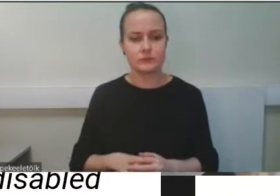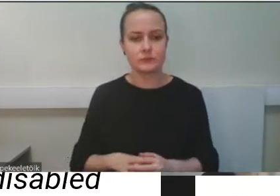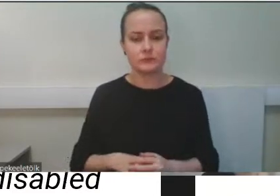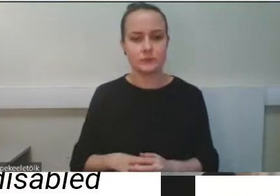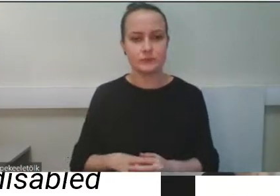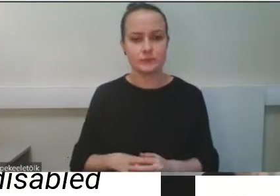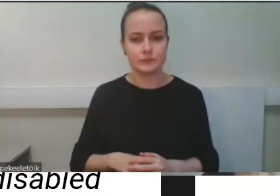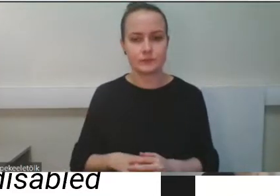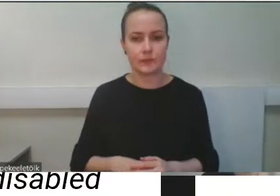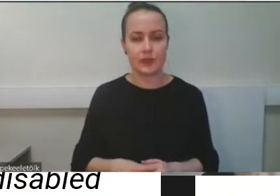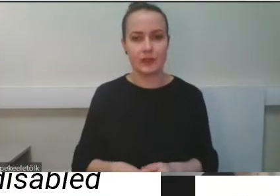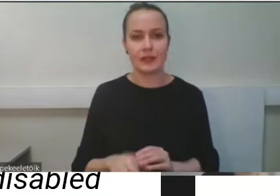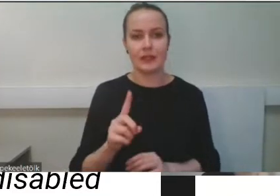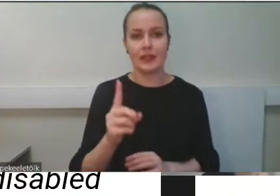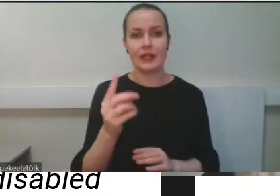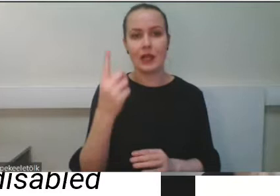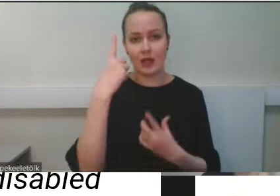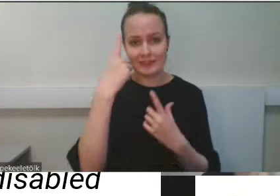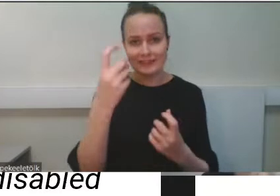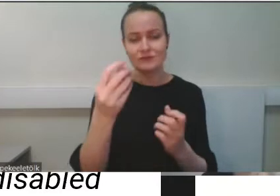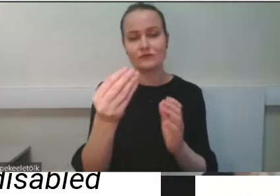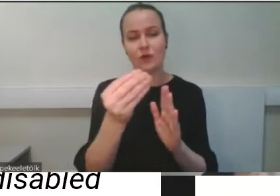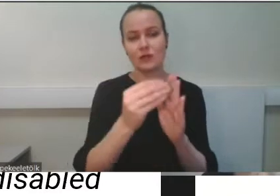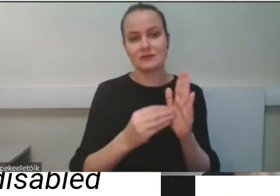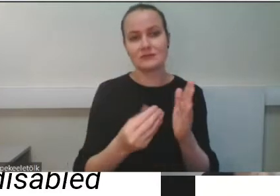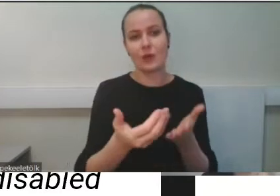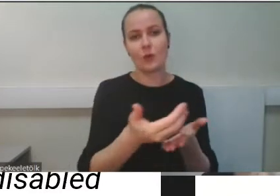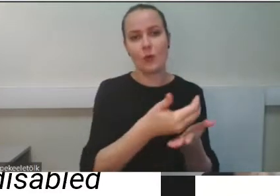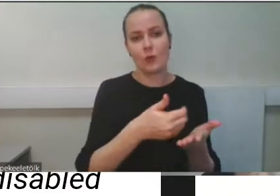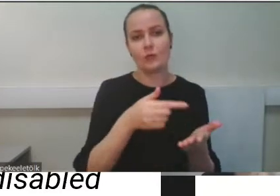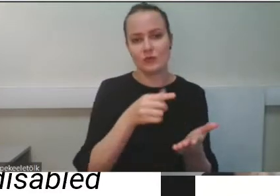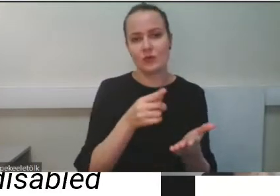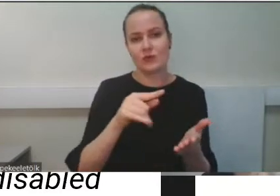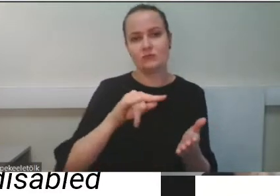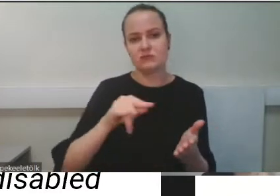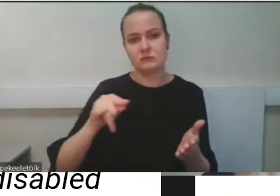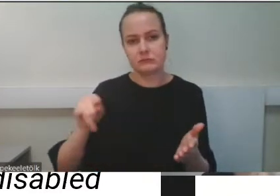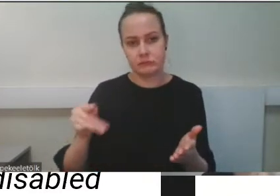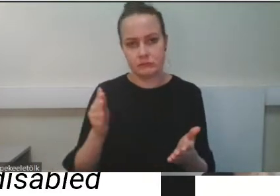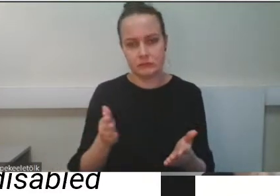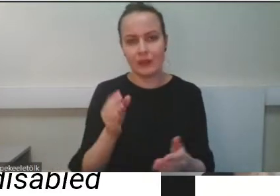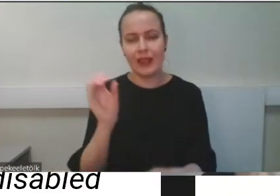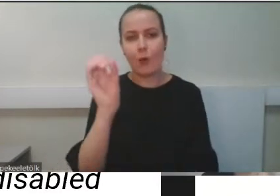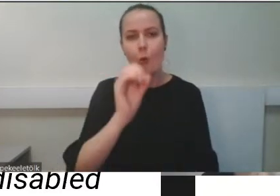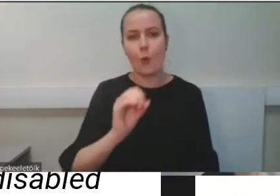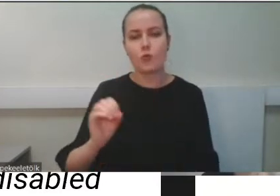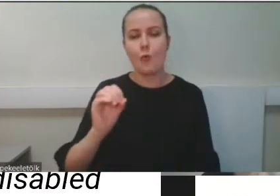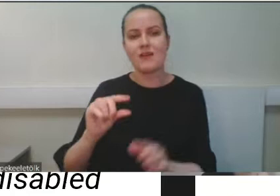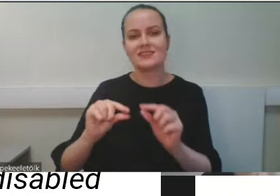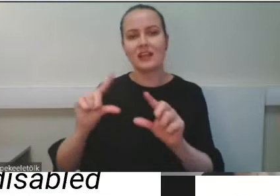valdkondade kaupa, et üks sellest siis on puuetega inimestele tehtud kulutused, et siia lähevad siis erinevad